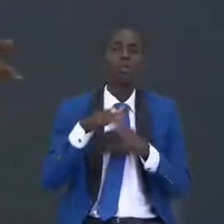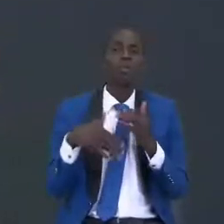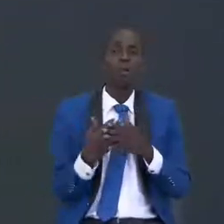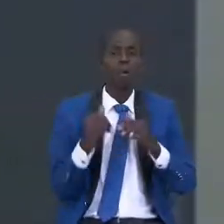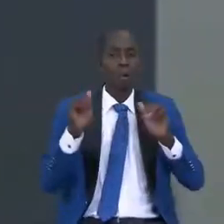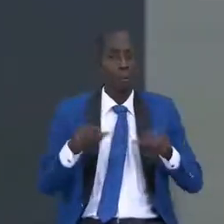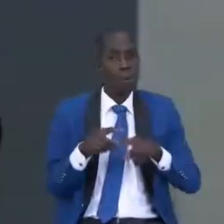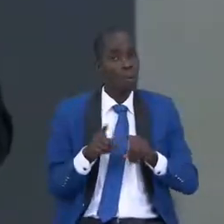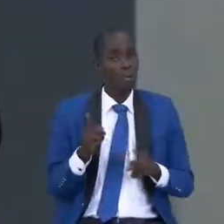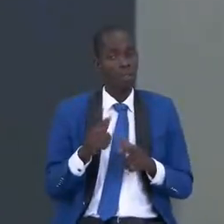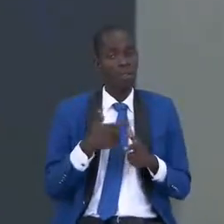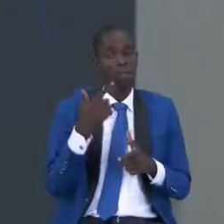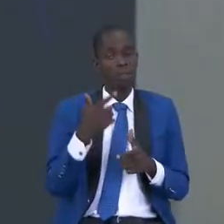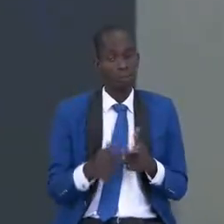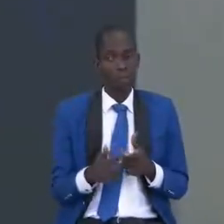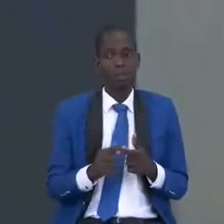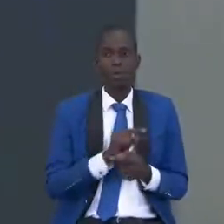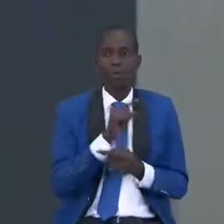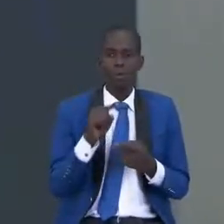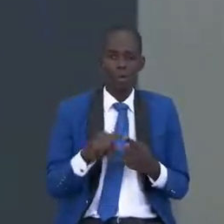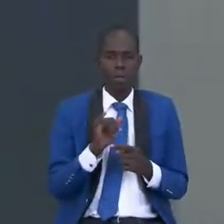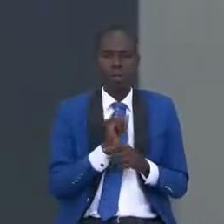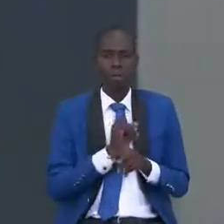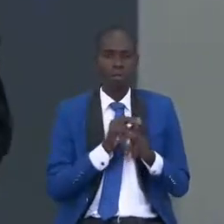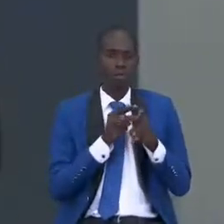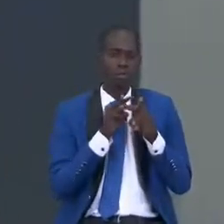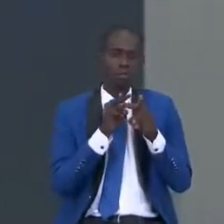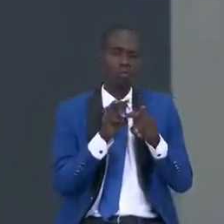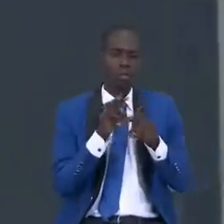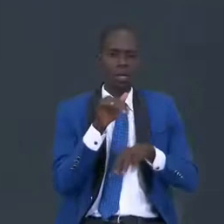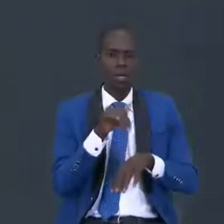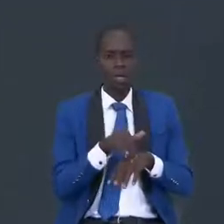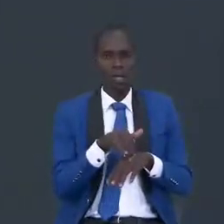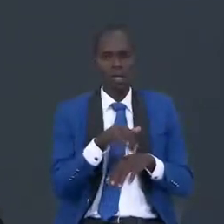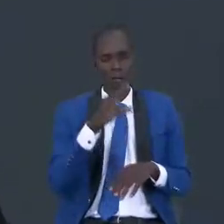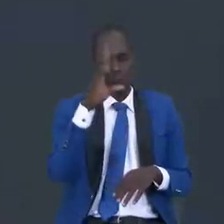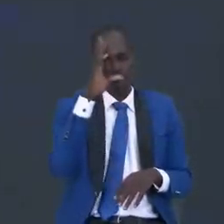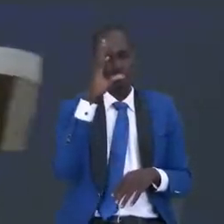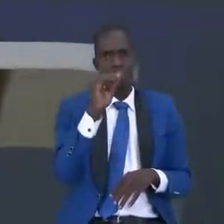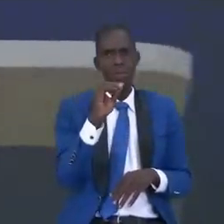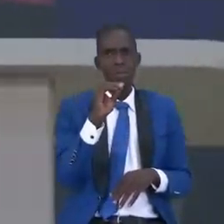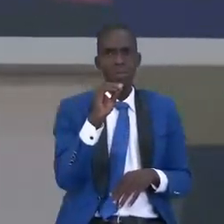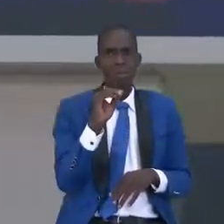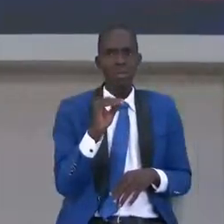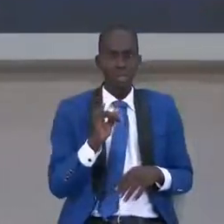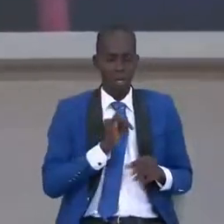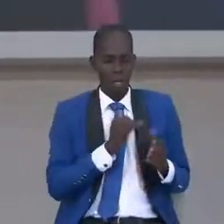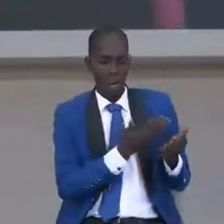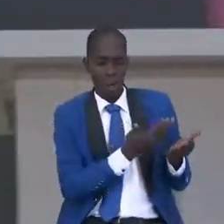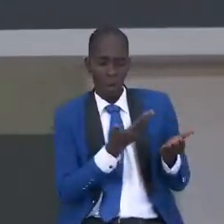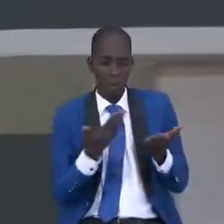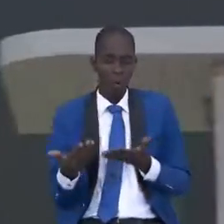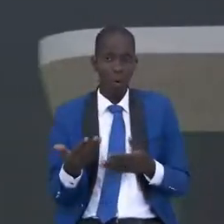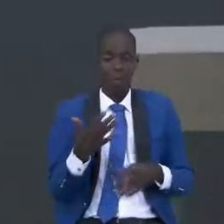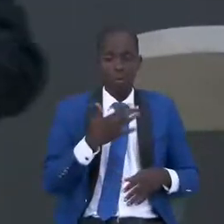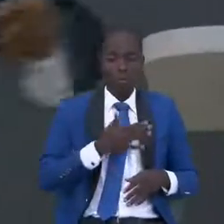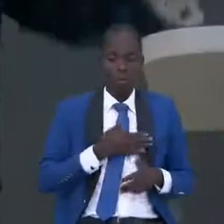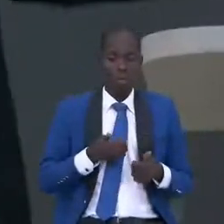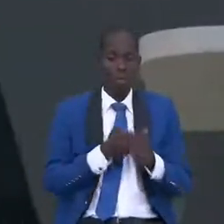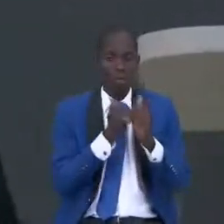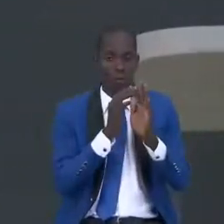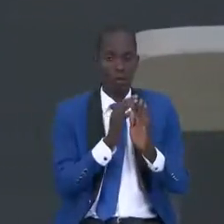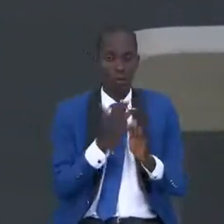Mais ensuite, quand je regarde l'or, j'amène mon enfant aux 9